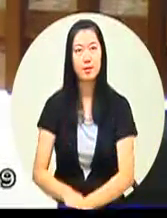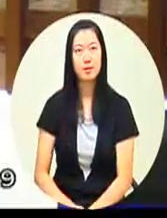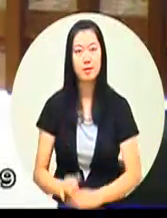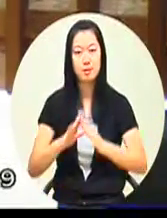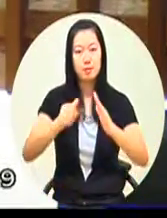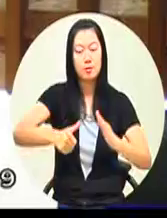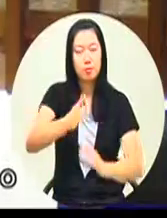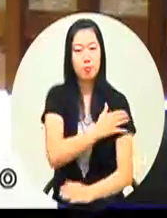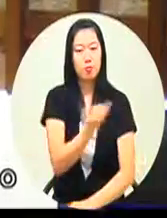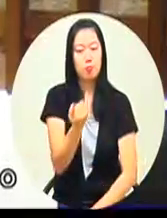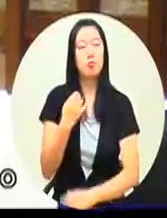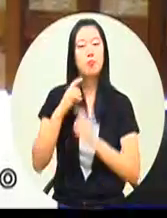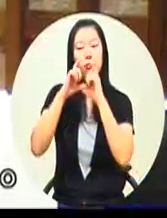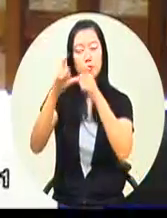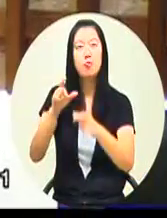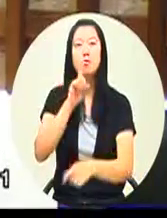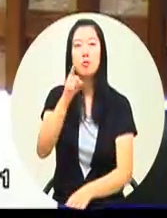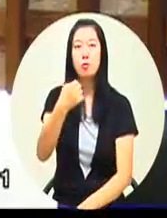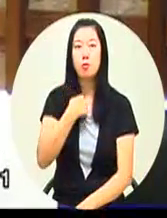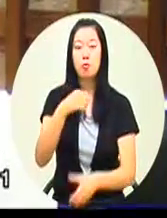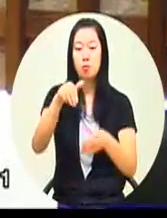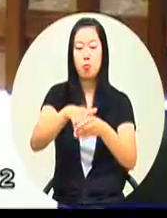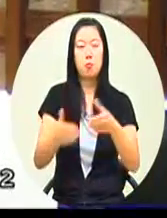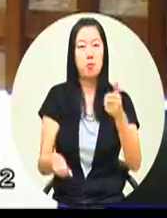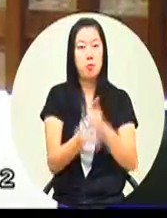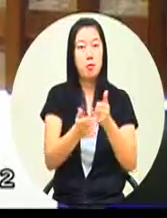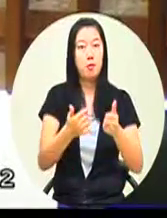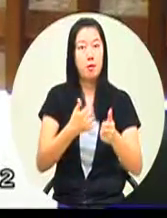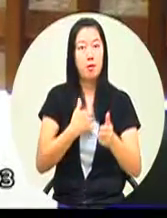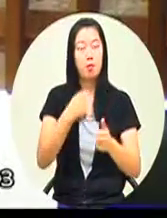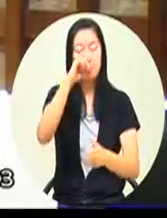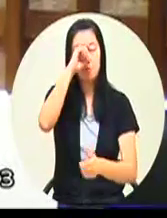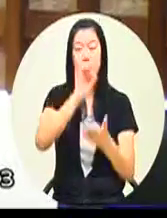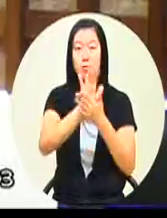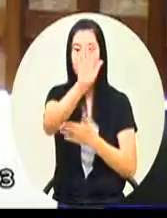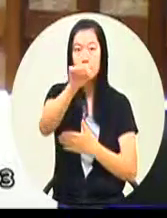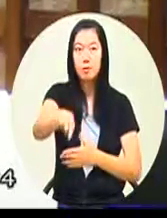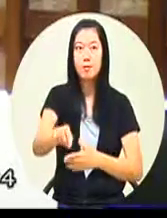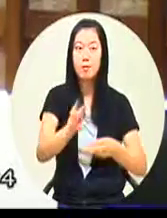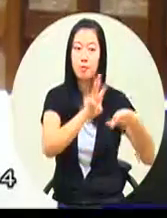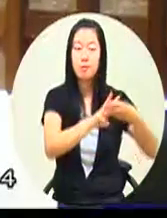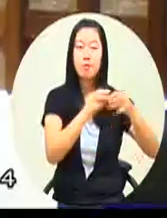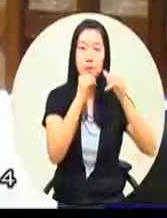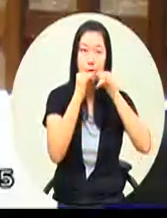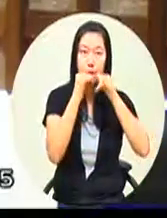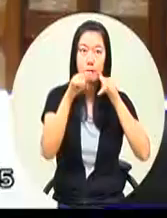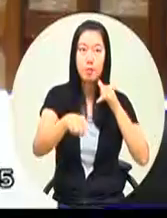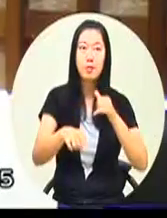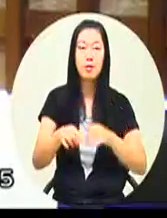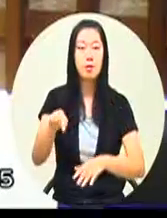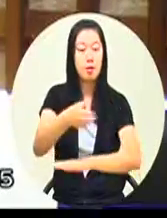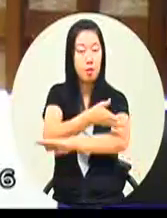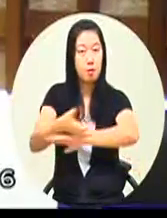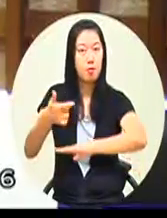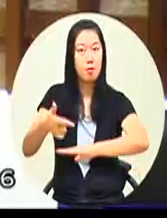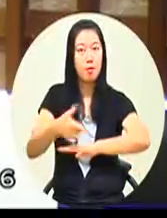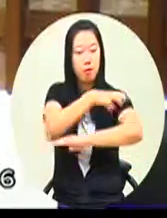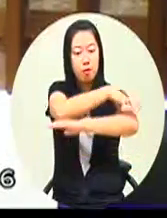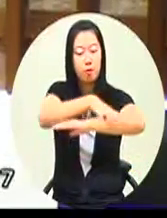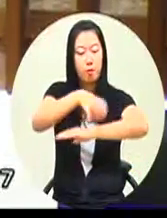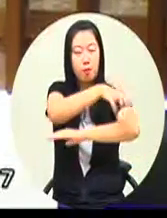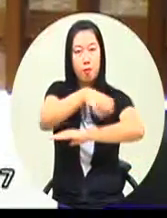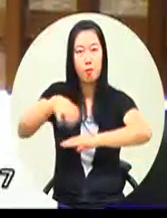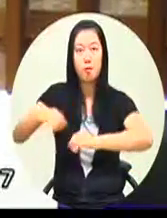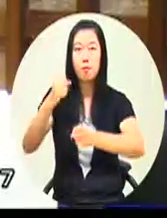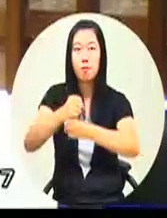好，伊来当选的时阵，伊希望吼啊甲参了啊怡经济。啊，烟花吼，做两